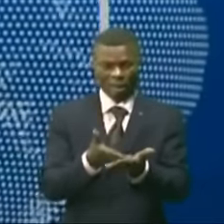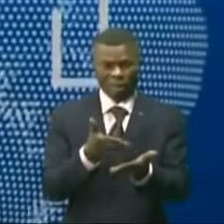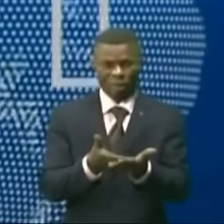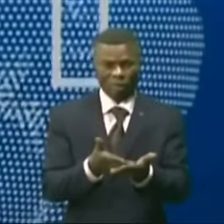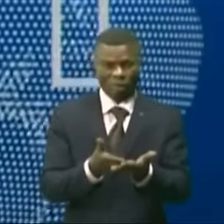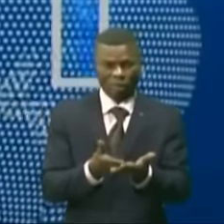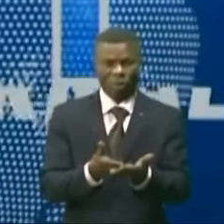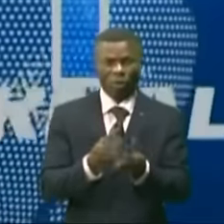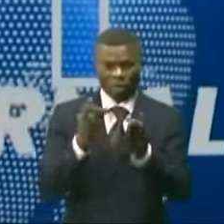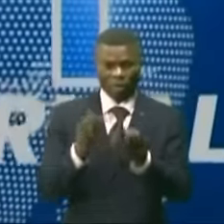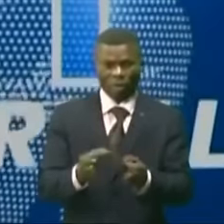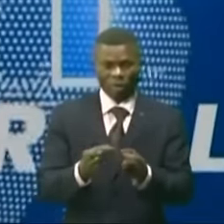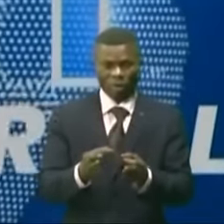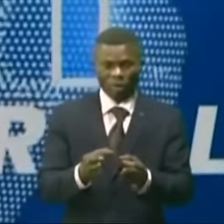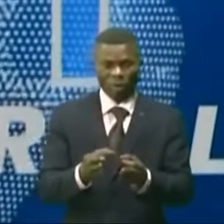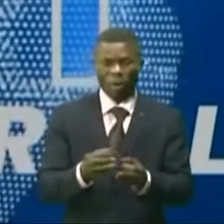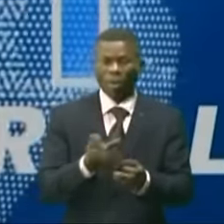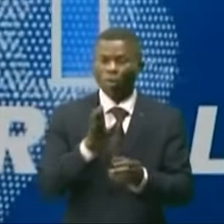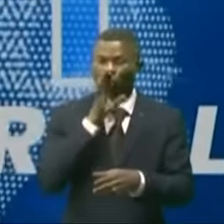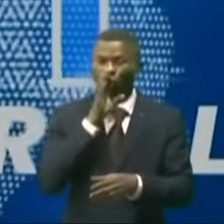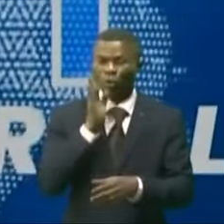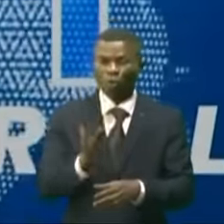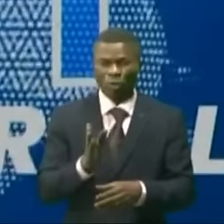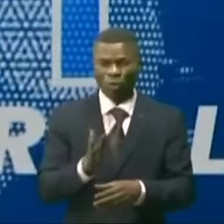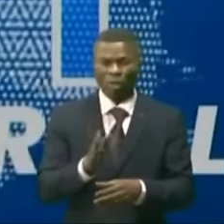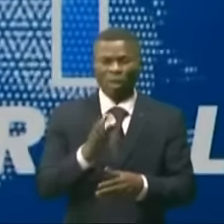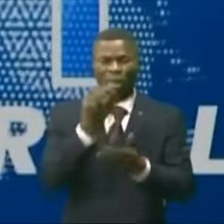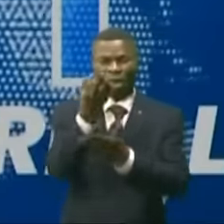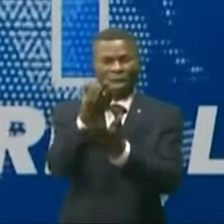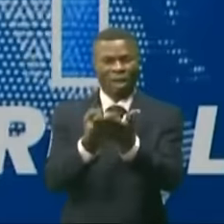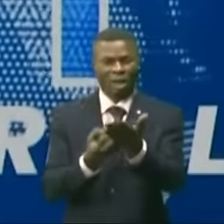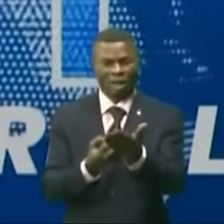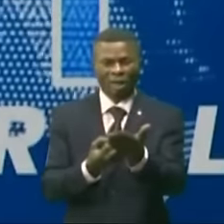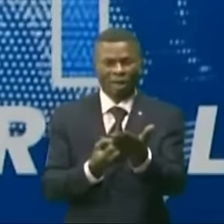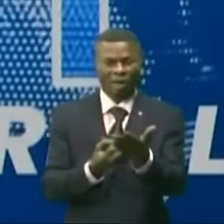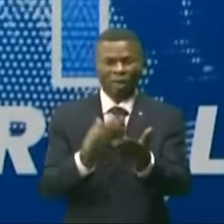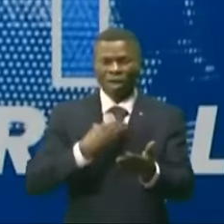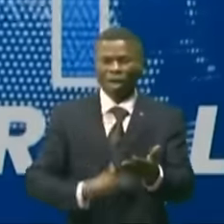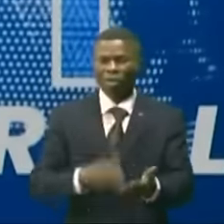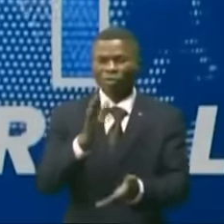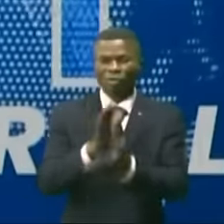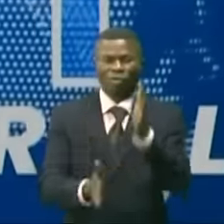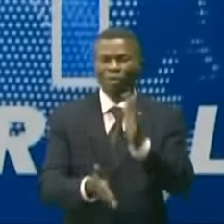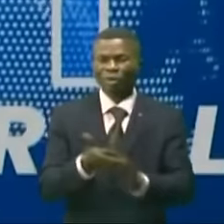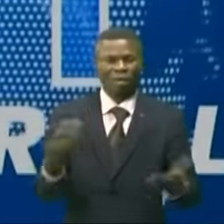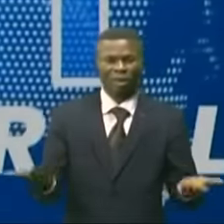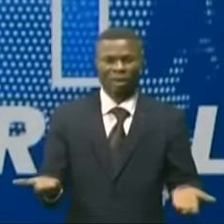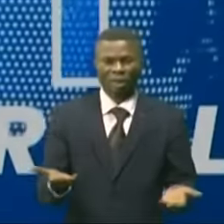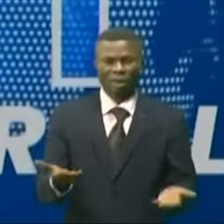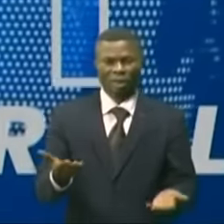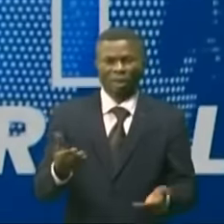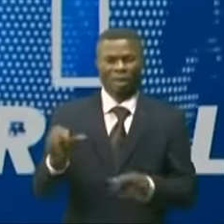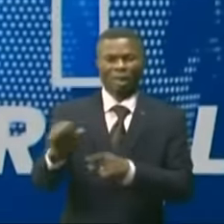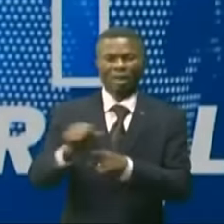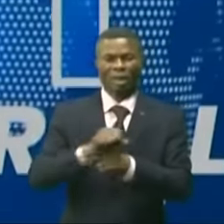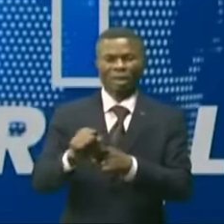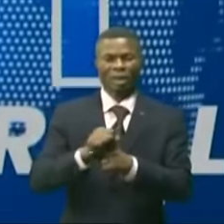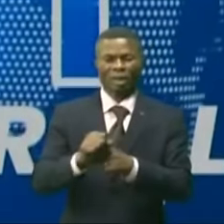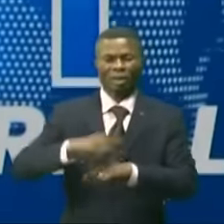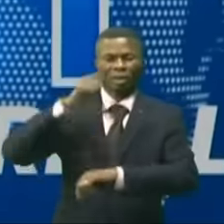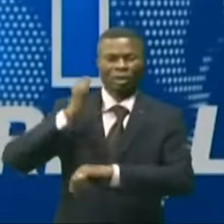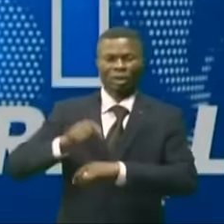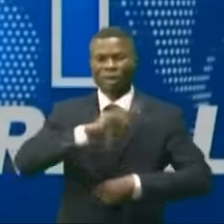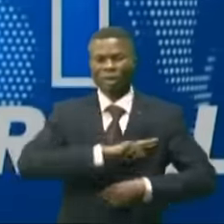lettre sont des arnaqueurs non inscrits ni au tableau ni à la liste des stages de barreaux de la